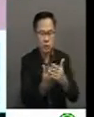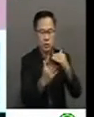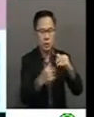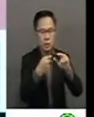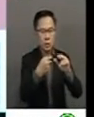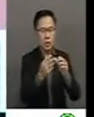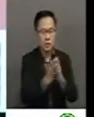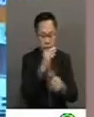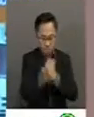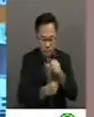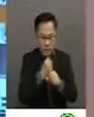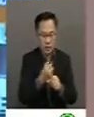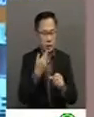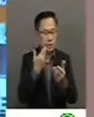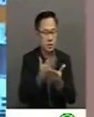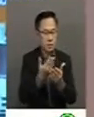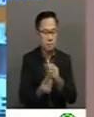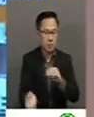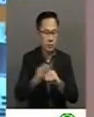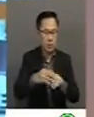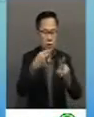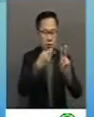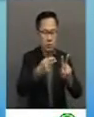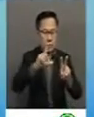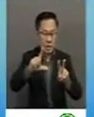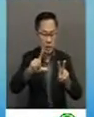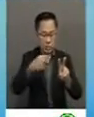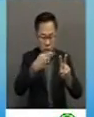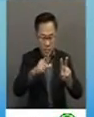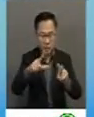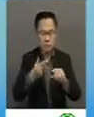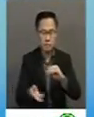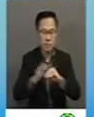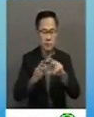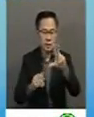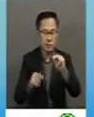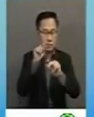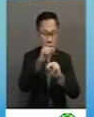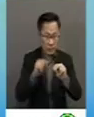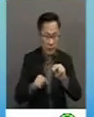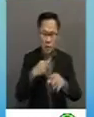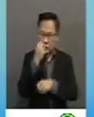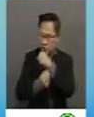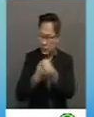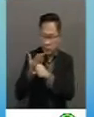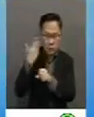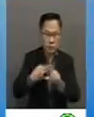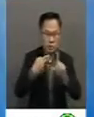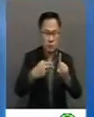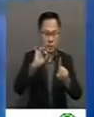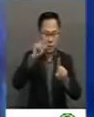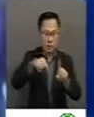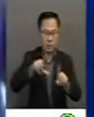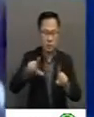20,000 ล้านบาทหรือเพิ่มขึ้น 20-30% จากปีที่แล้วค่ะที่มียอดปล่อยสินเชื่อรวม 18,000 ล้านบาทไปฟังเสียงผู้บริห